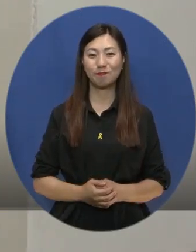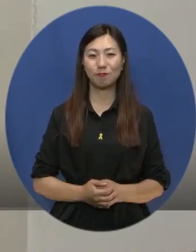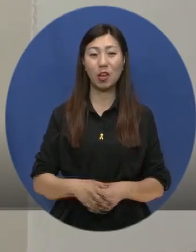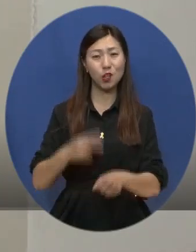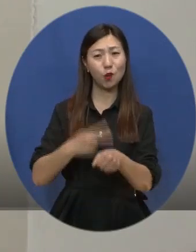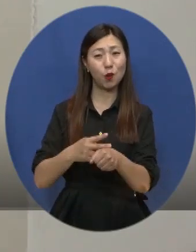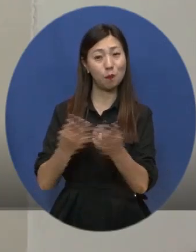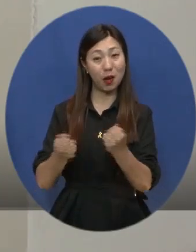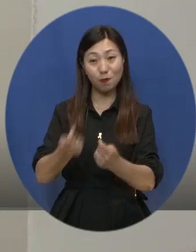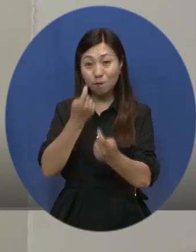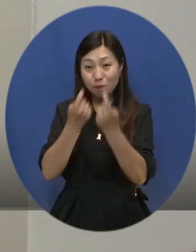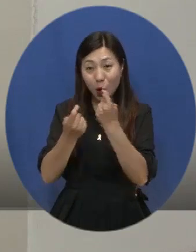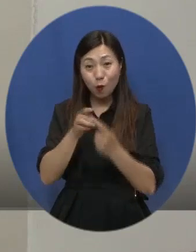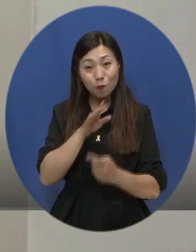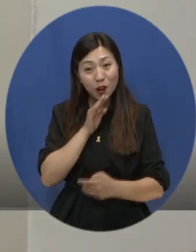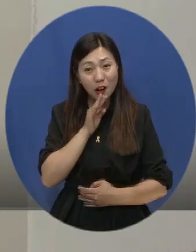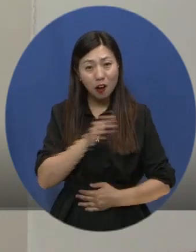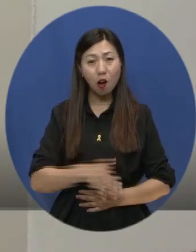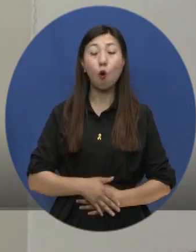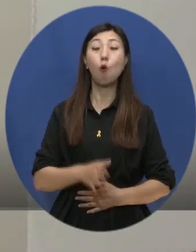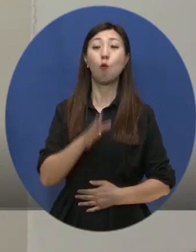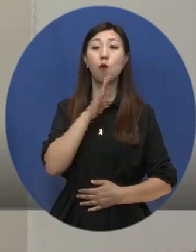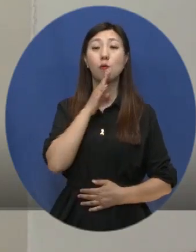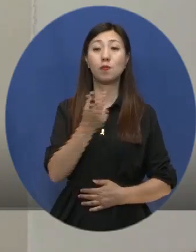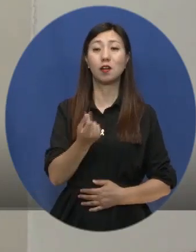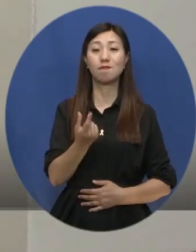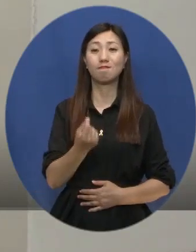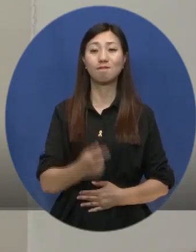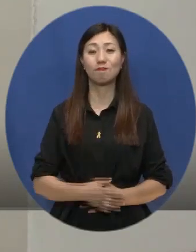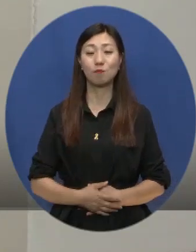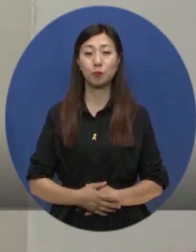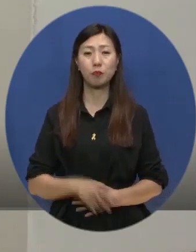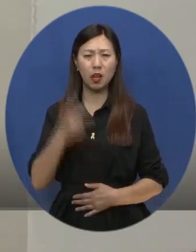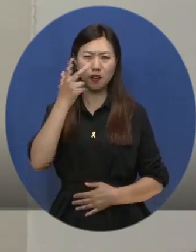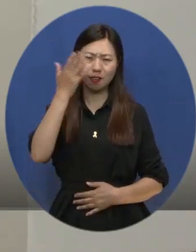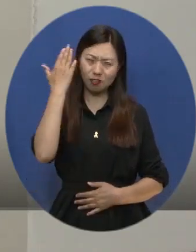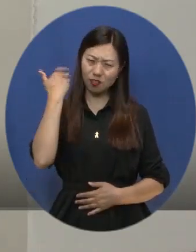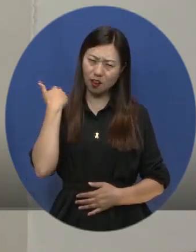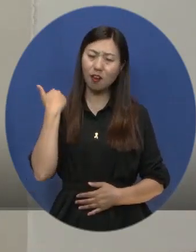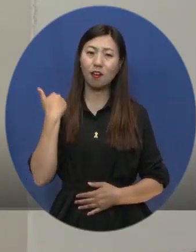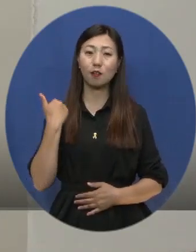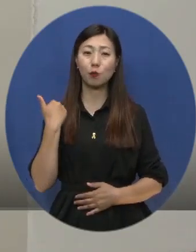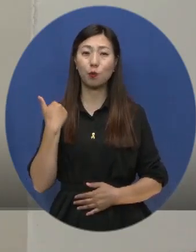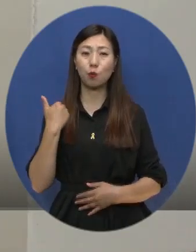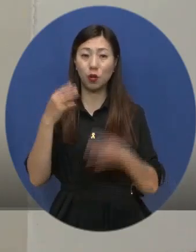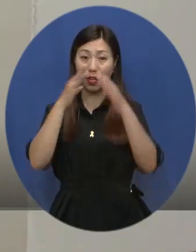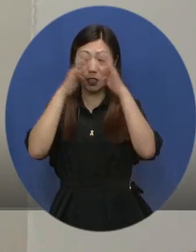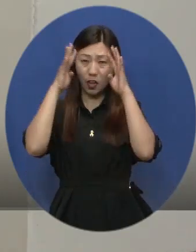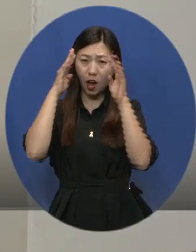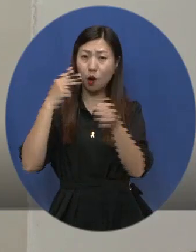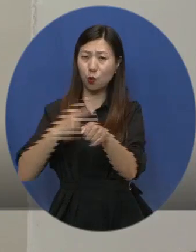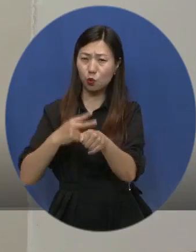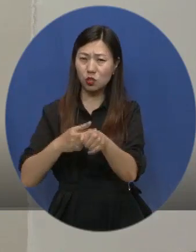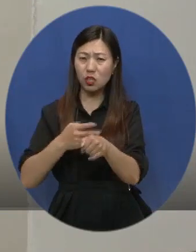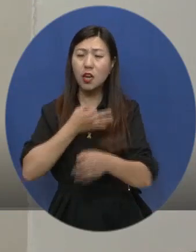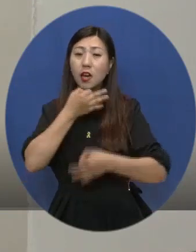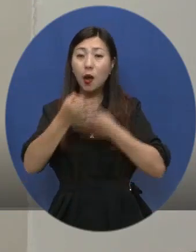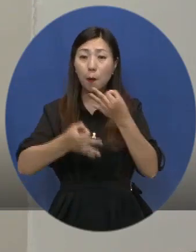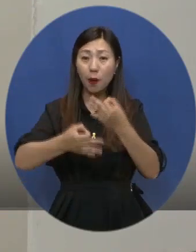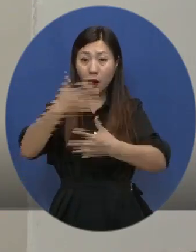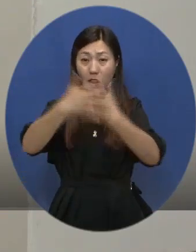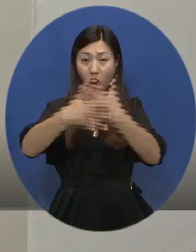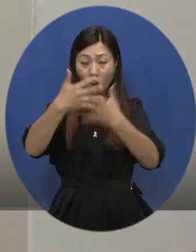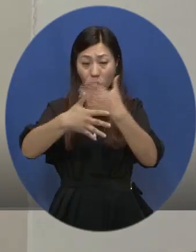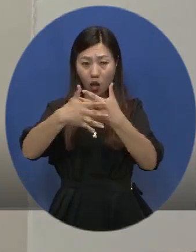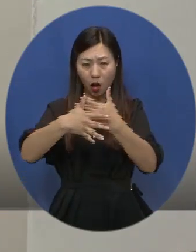선생님께 많이 배운 것 같나요, 오늘? 네. 그리고 제가 전에도 교수님 발성 강의, 동영상 강의를